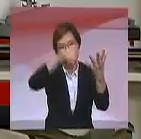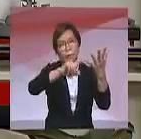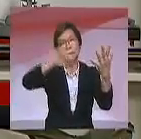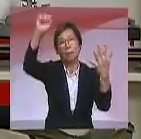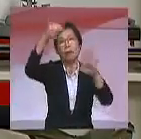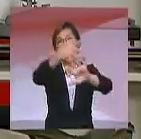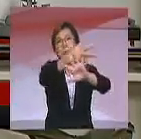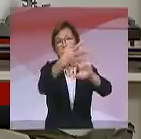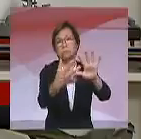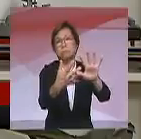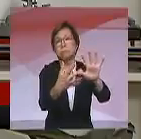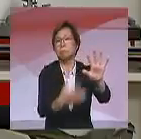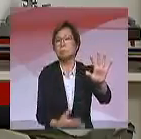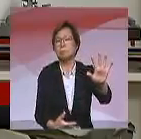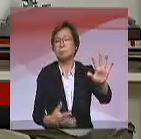Sabah.